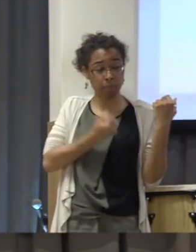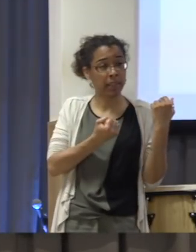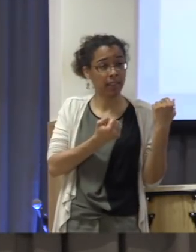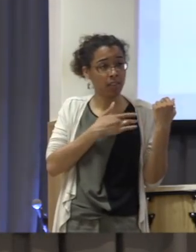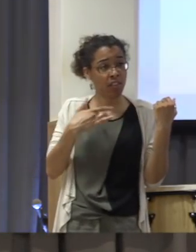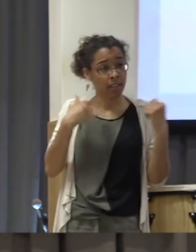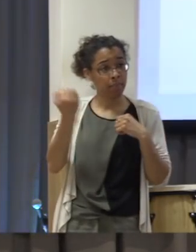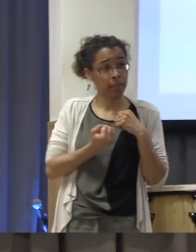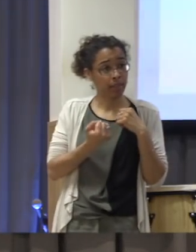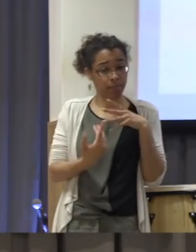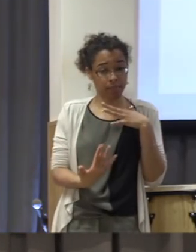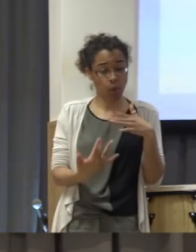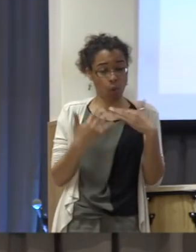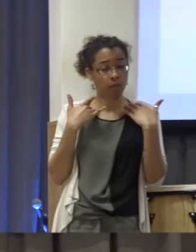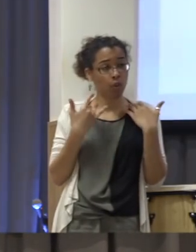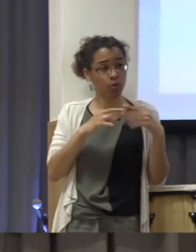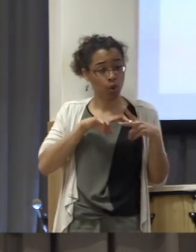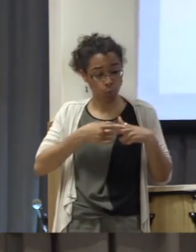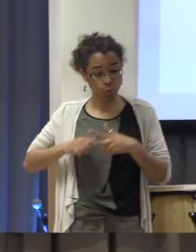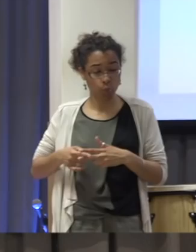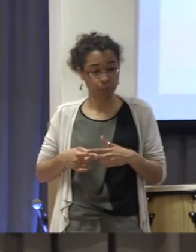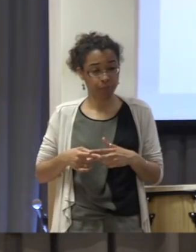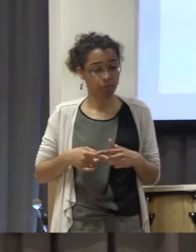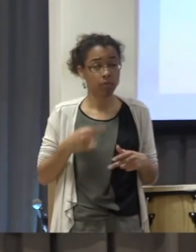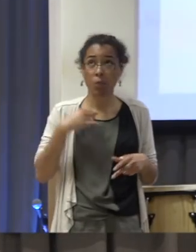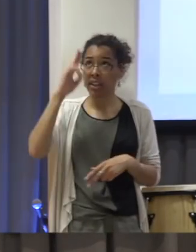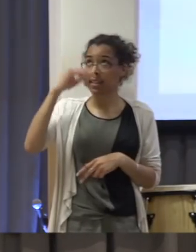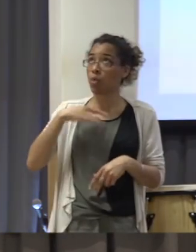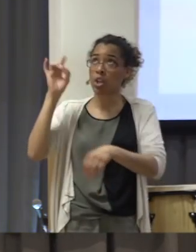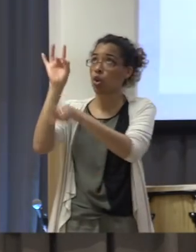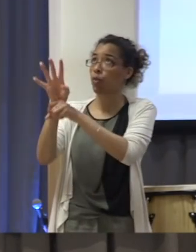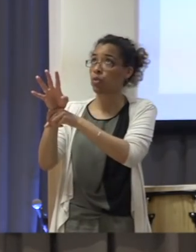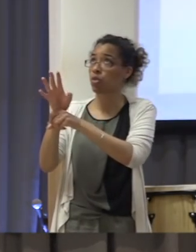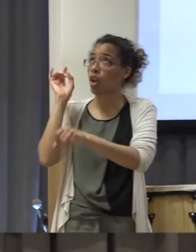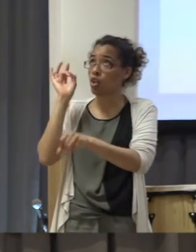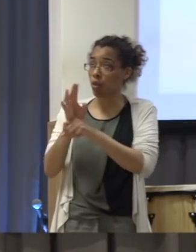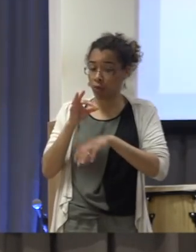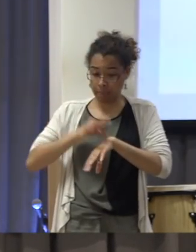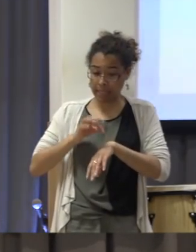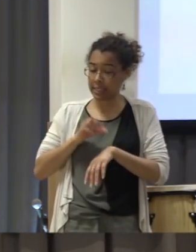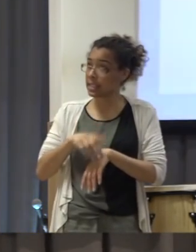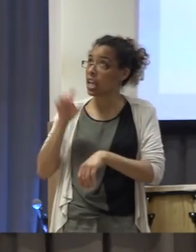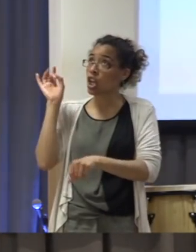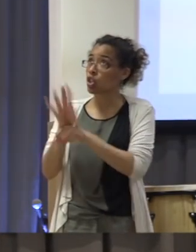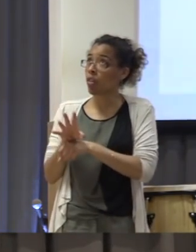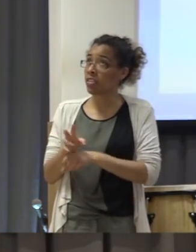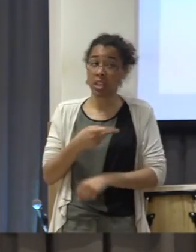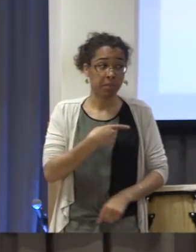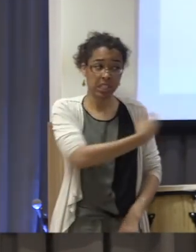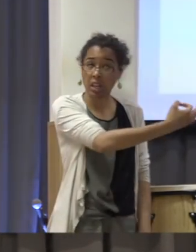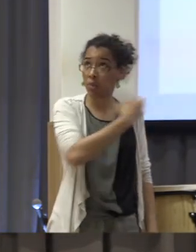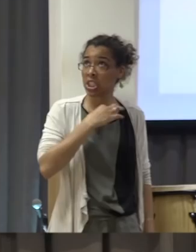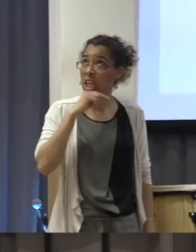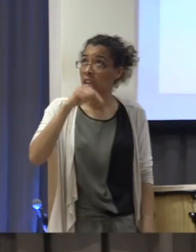poumons. J'ai dit, Seigneur, non, je refuse. Je refuse cette maladie dont le médecin est en train de dire que oui,